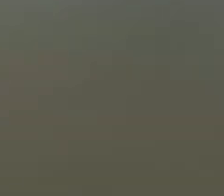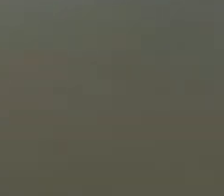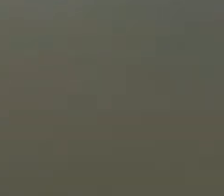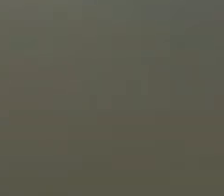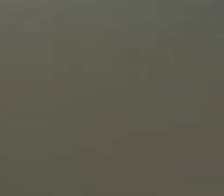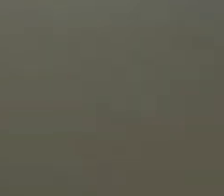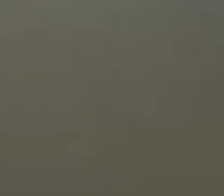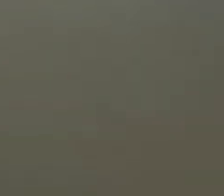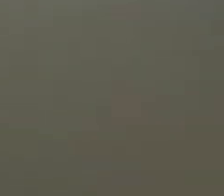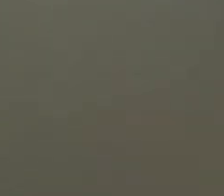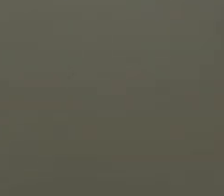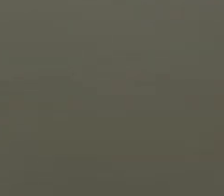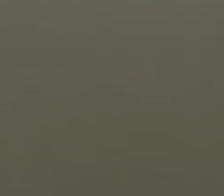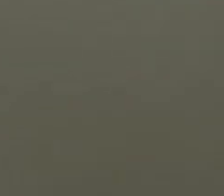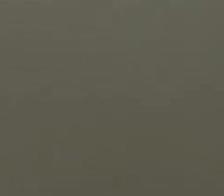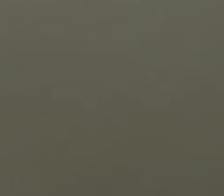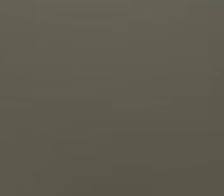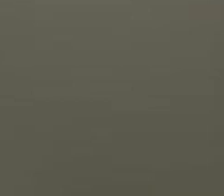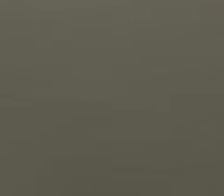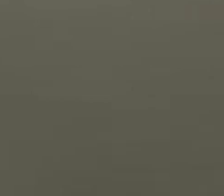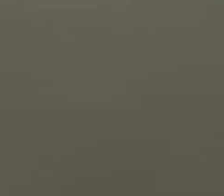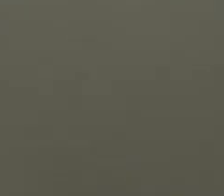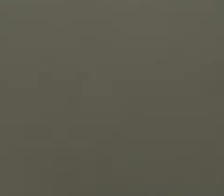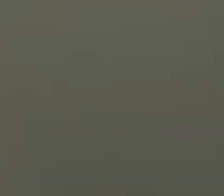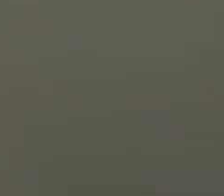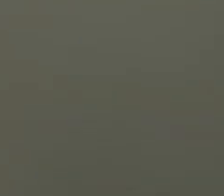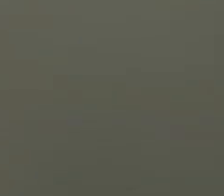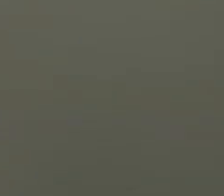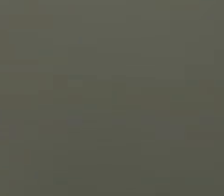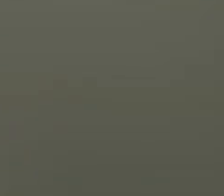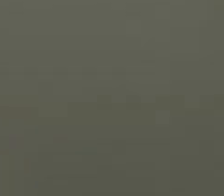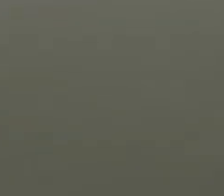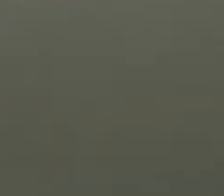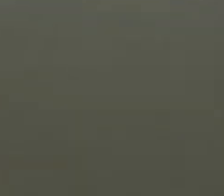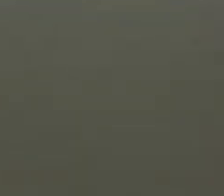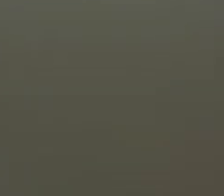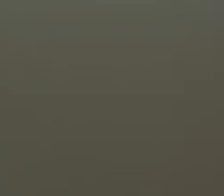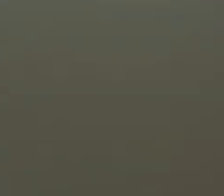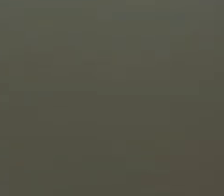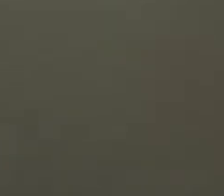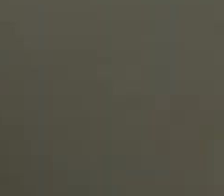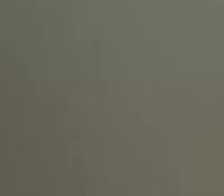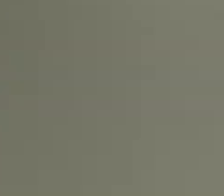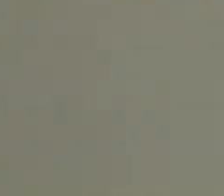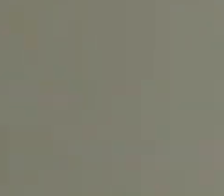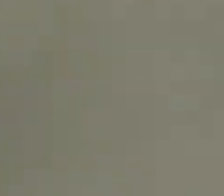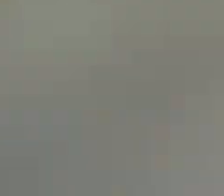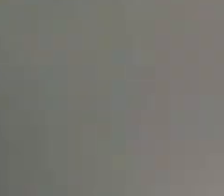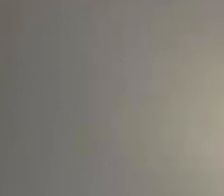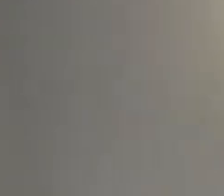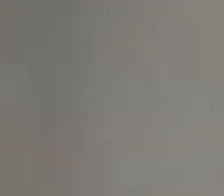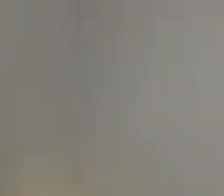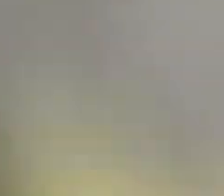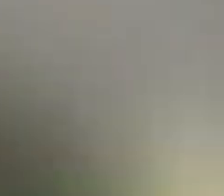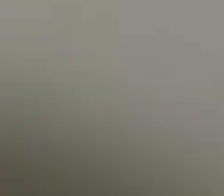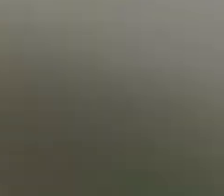yang ngelola kolam renang telah melaporkan kejadian kepada aparat Polsek pondokgede dan telah mendapatkan penanganan operatif jumlah via